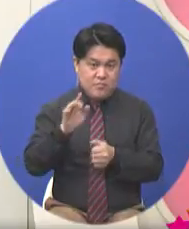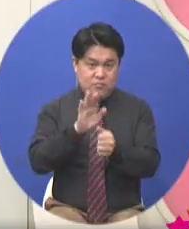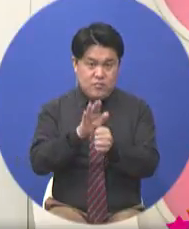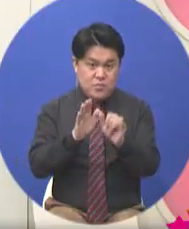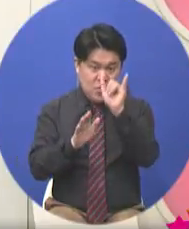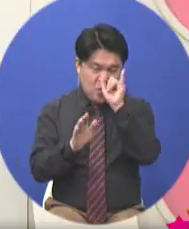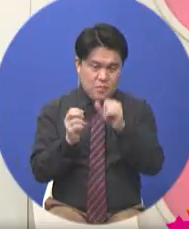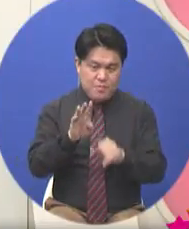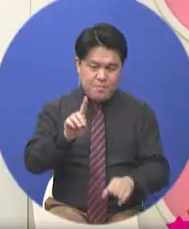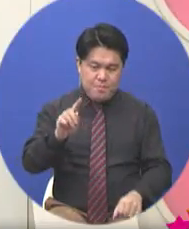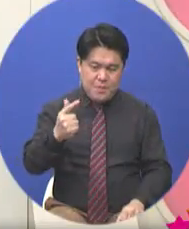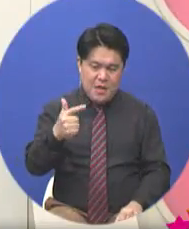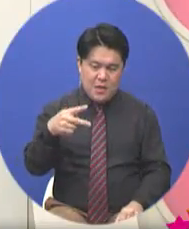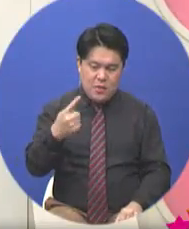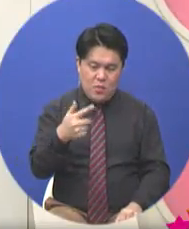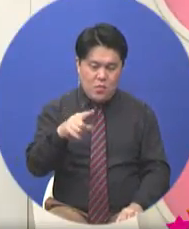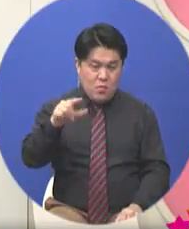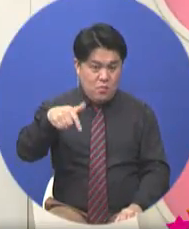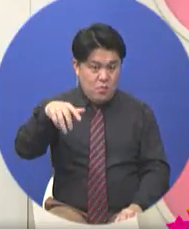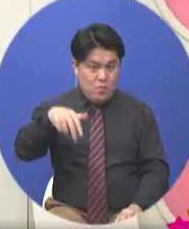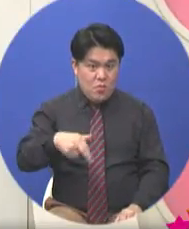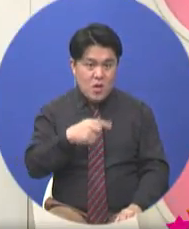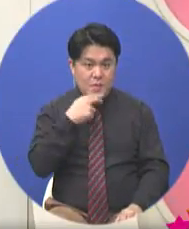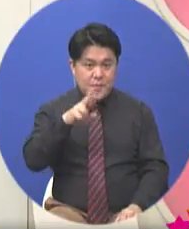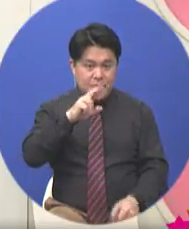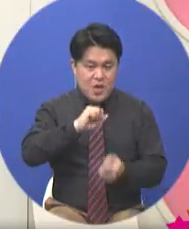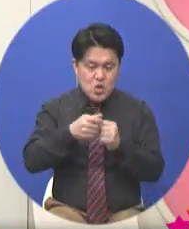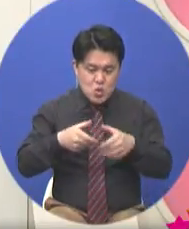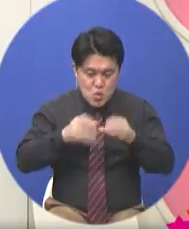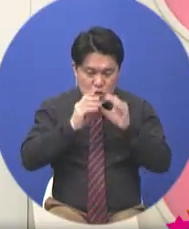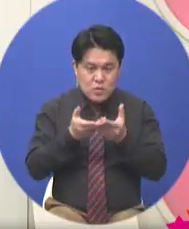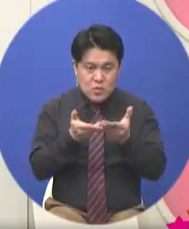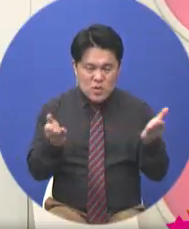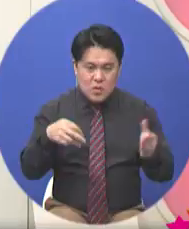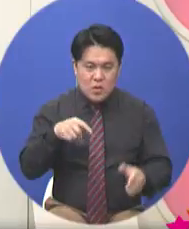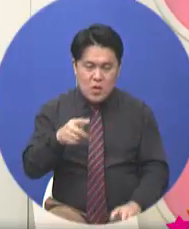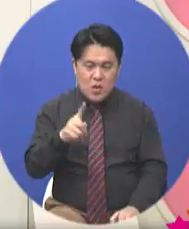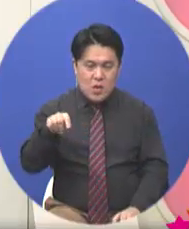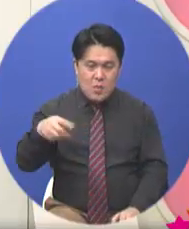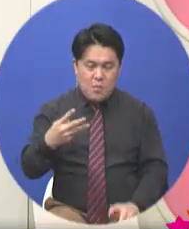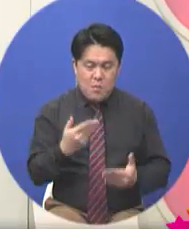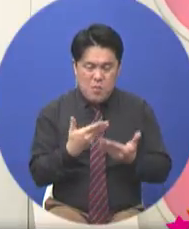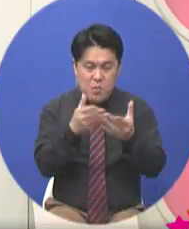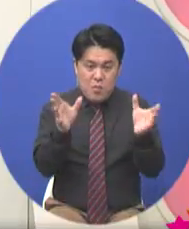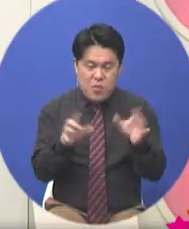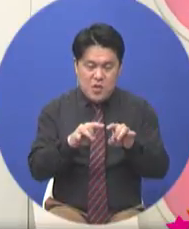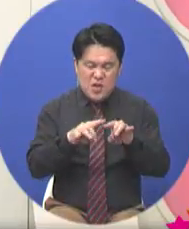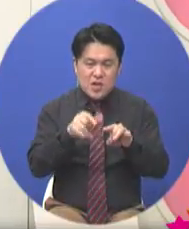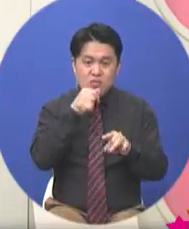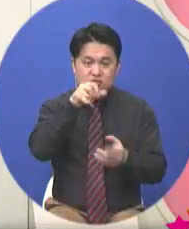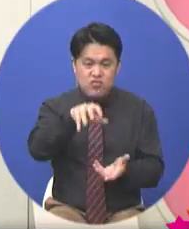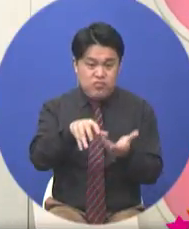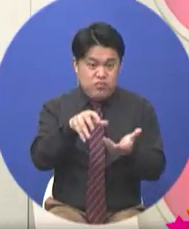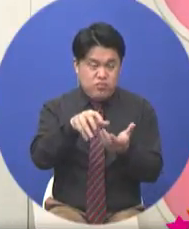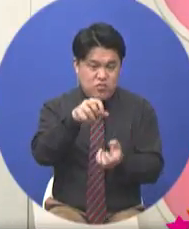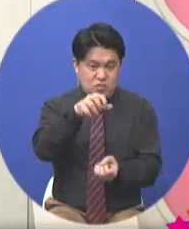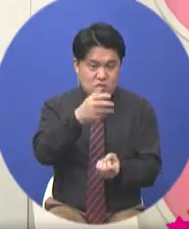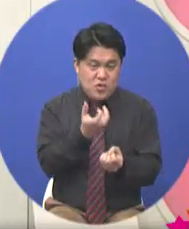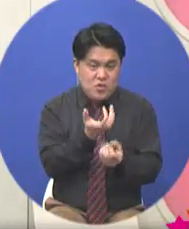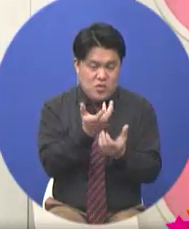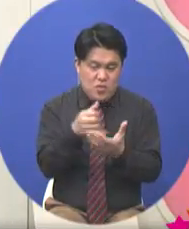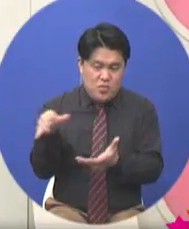네. 반도넷에서 홍사메키스, 서러벌 봉사단에서 전기 주전자를 드리고요.